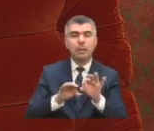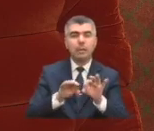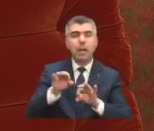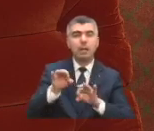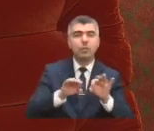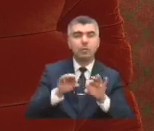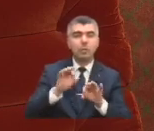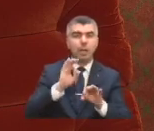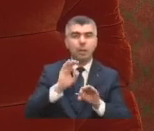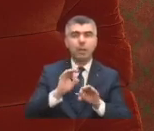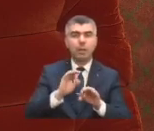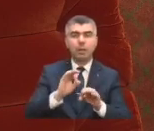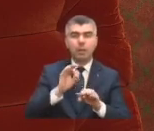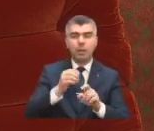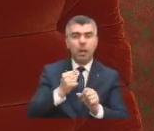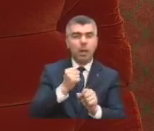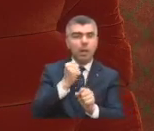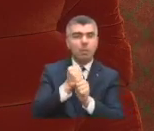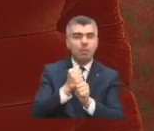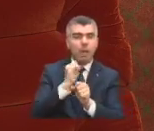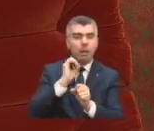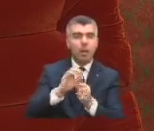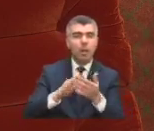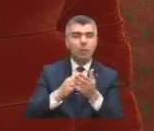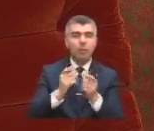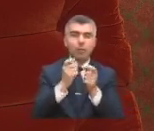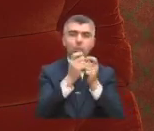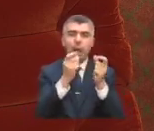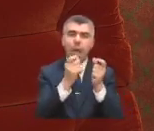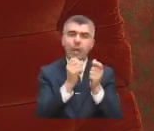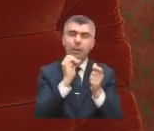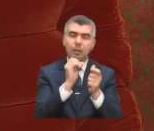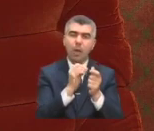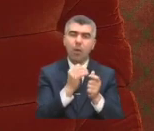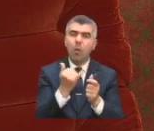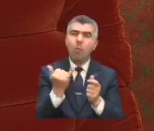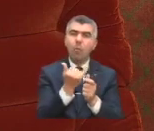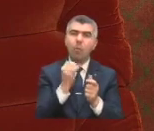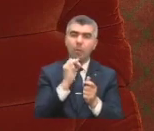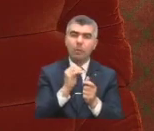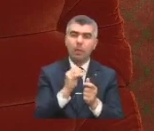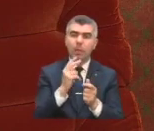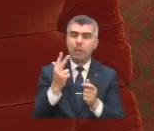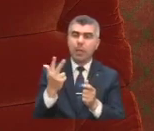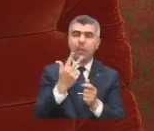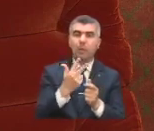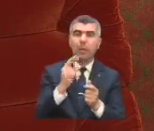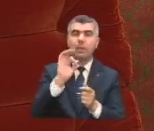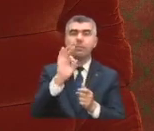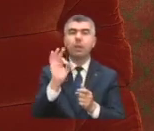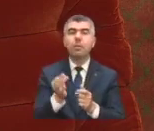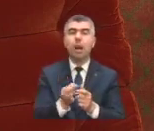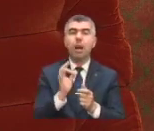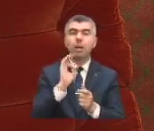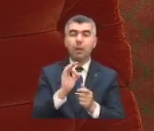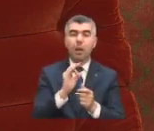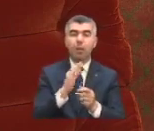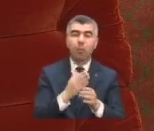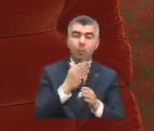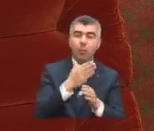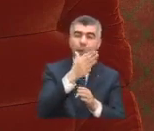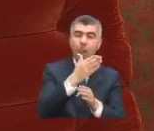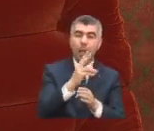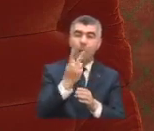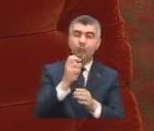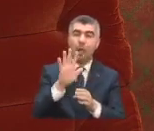والرؤيه هي ان الاستثمارات ديال القطاع الخاص هي اللي خاصها تمثل ثلثين ديال مجهود الاستثمار في افق